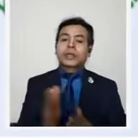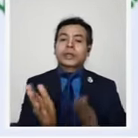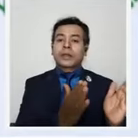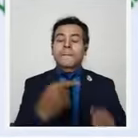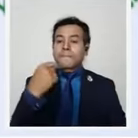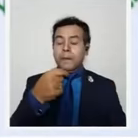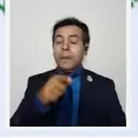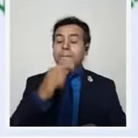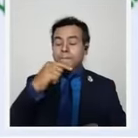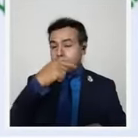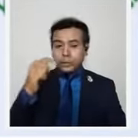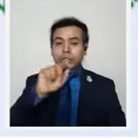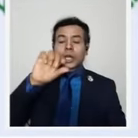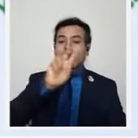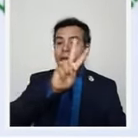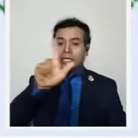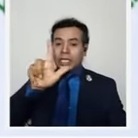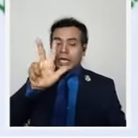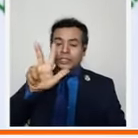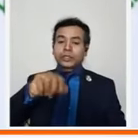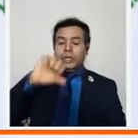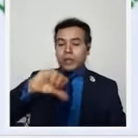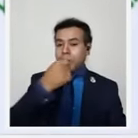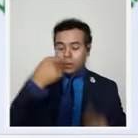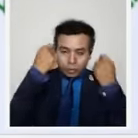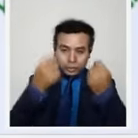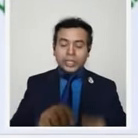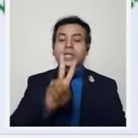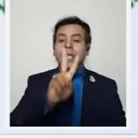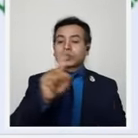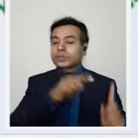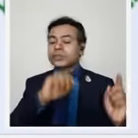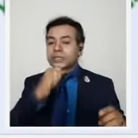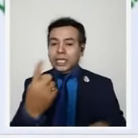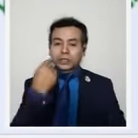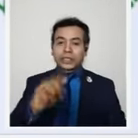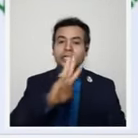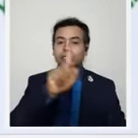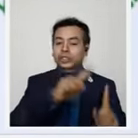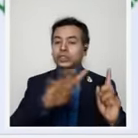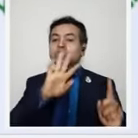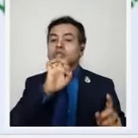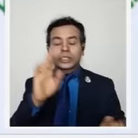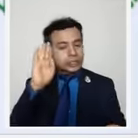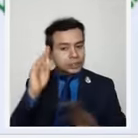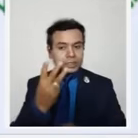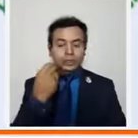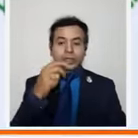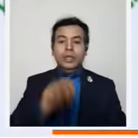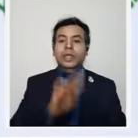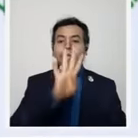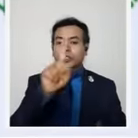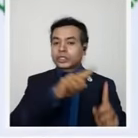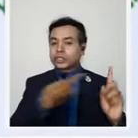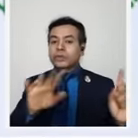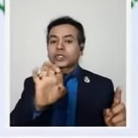মৃত্যুর বিশ্লেষণে পুরুষ 28 জন, নারী 9 জন। বয়স বিশ্লেষণে 21-30 বছর